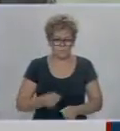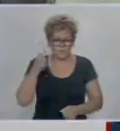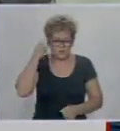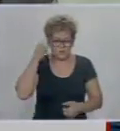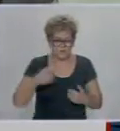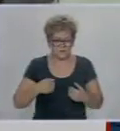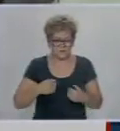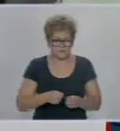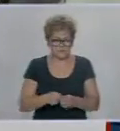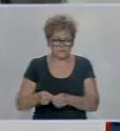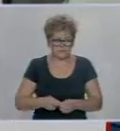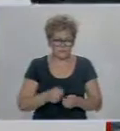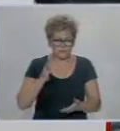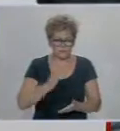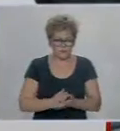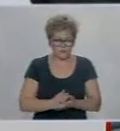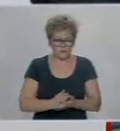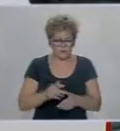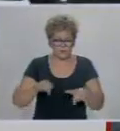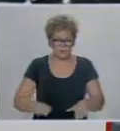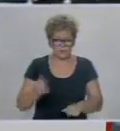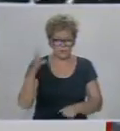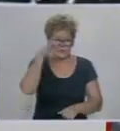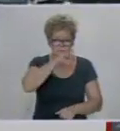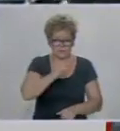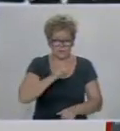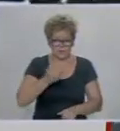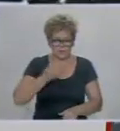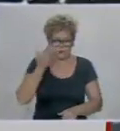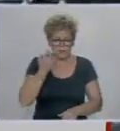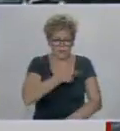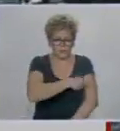noi. Sindicaliștii spun că o nouă decizie ar putea fi luată în această seară după ședința Consiliului de Administrație.